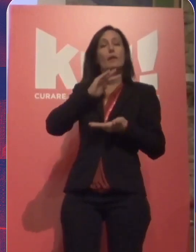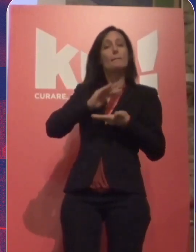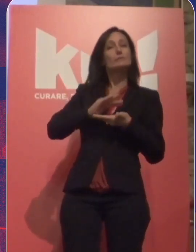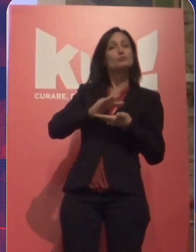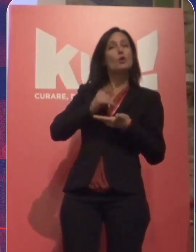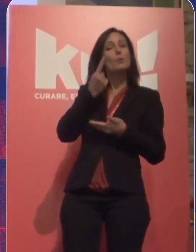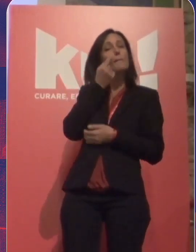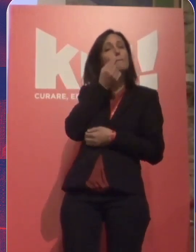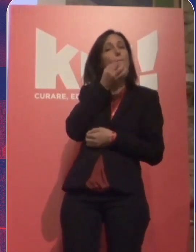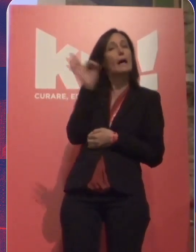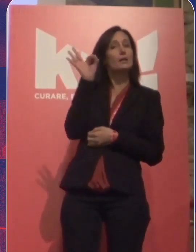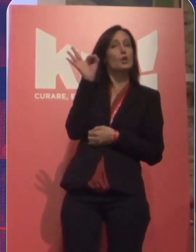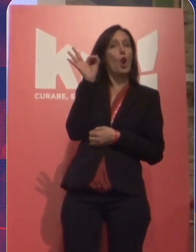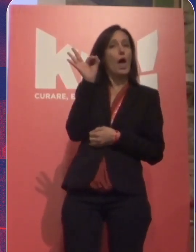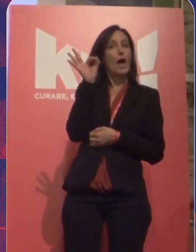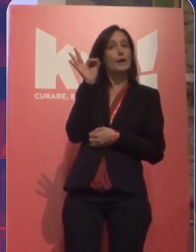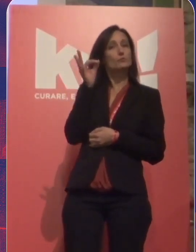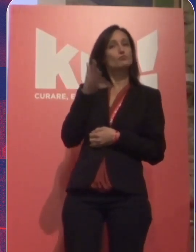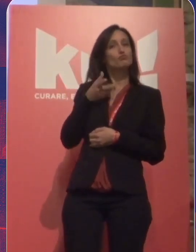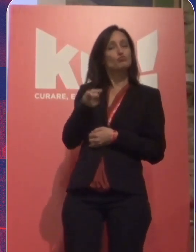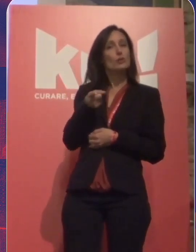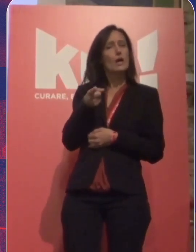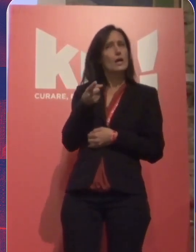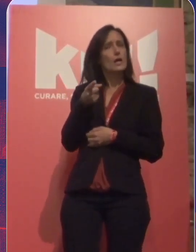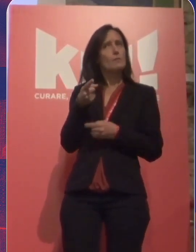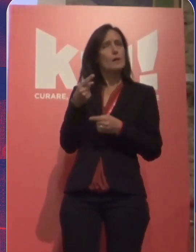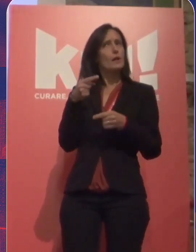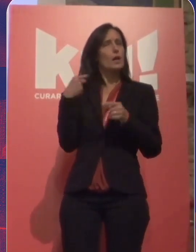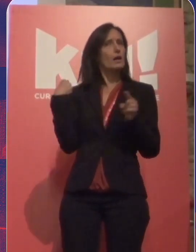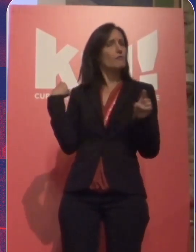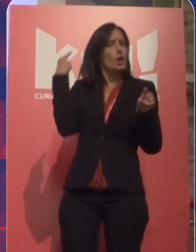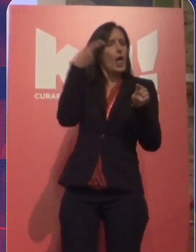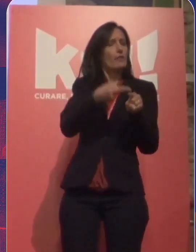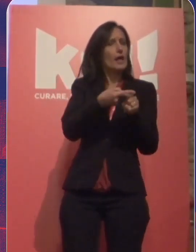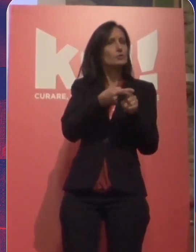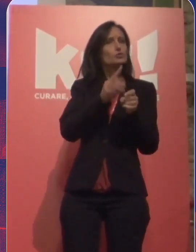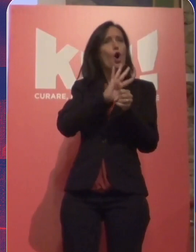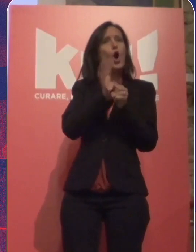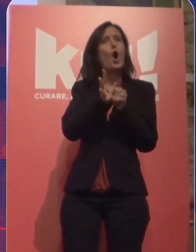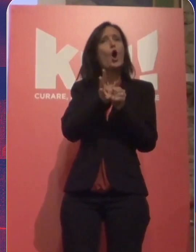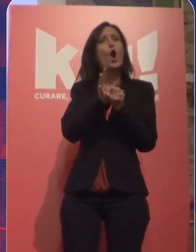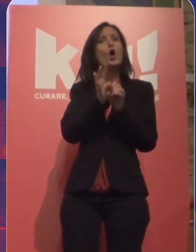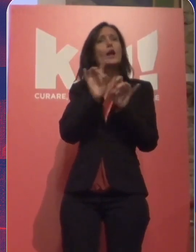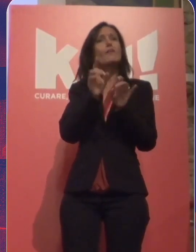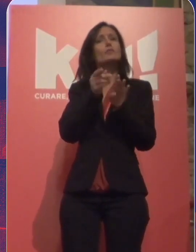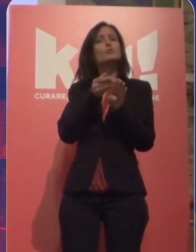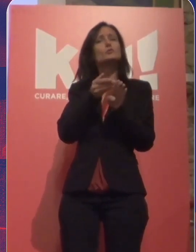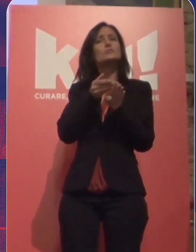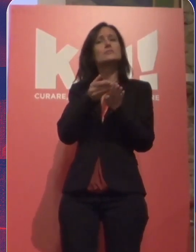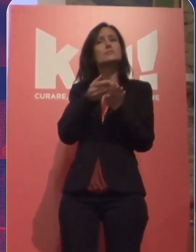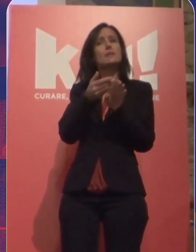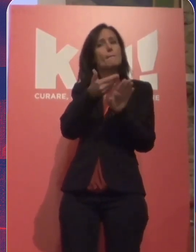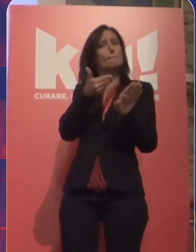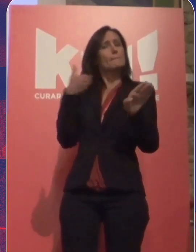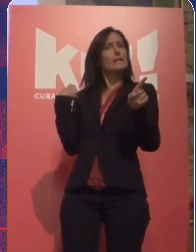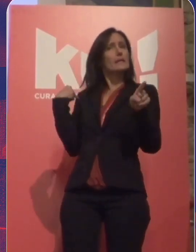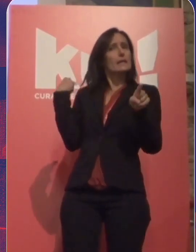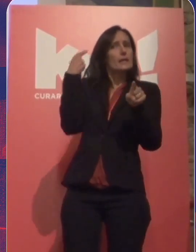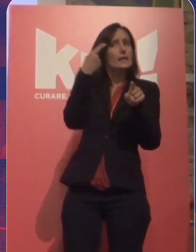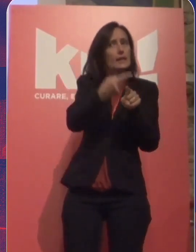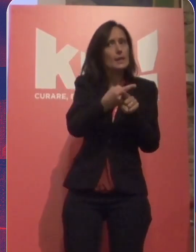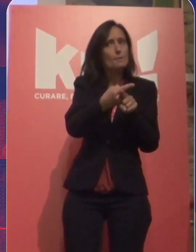diversa dalle depressioni che conoscevamo prima del coffee diciamo prima del covip la clinica della depressione